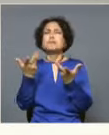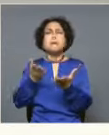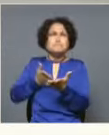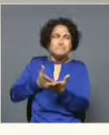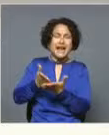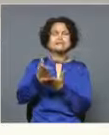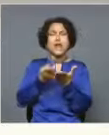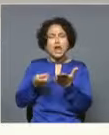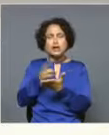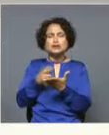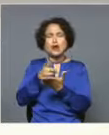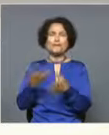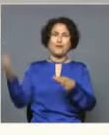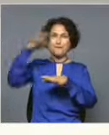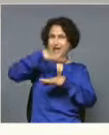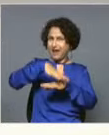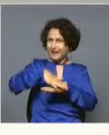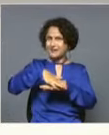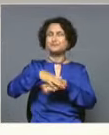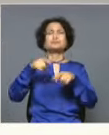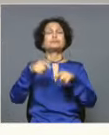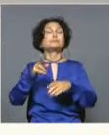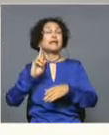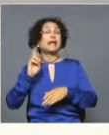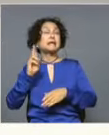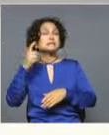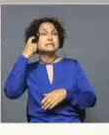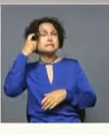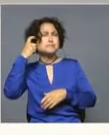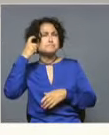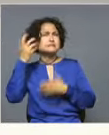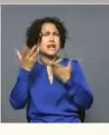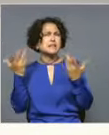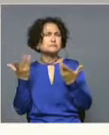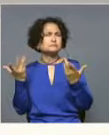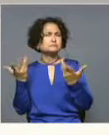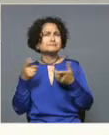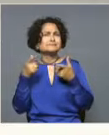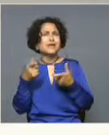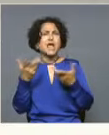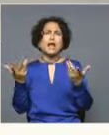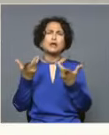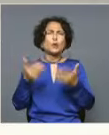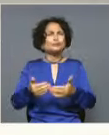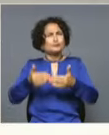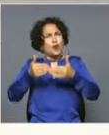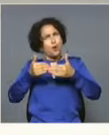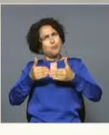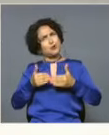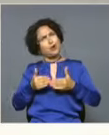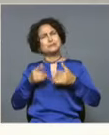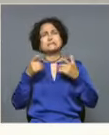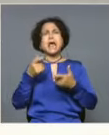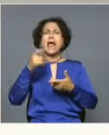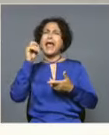през книжовното влияние. Кирилицата е замислена като компромисна графична система,